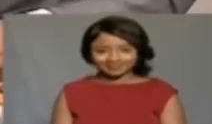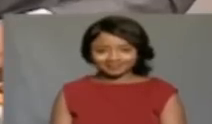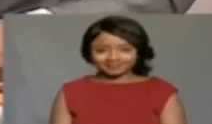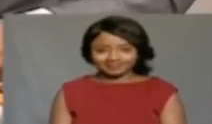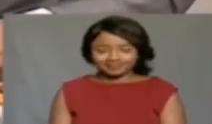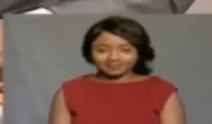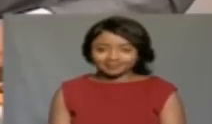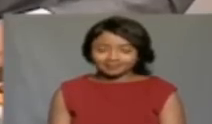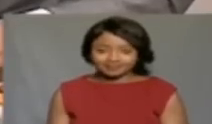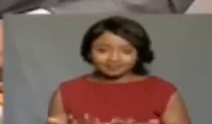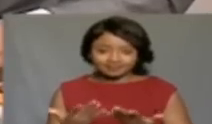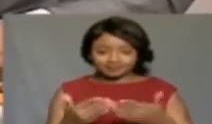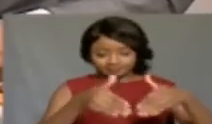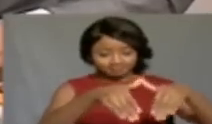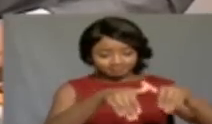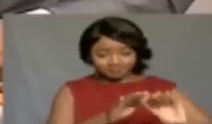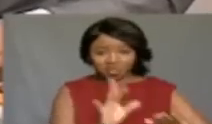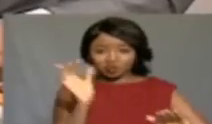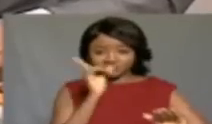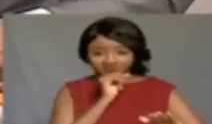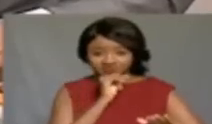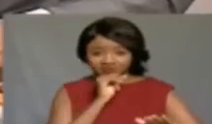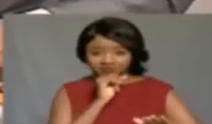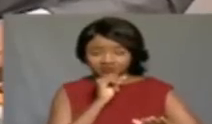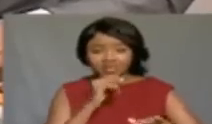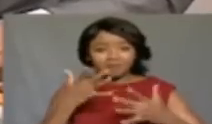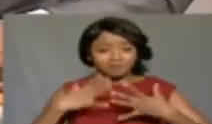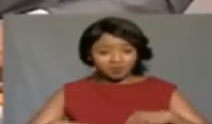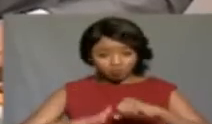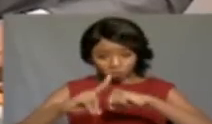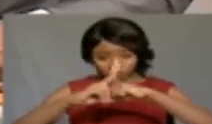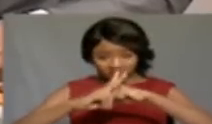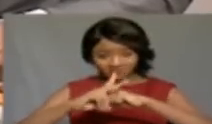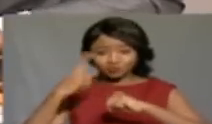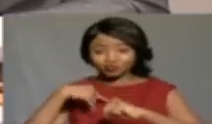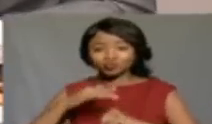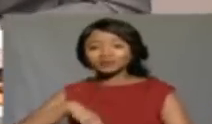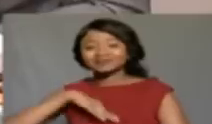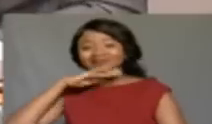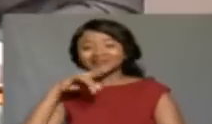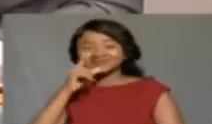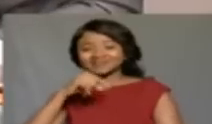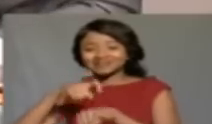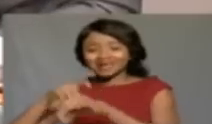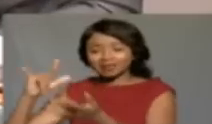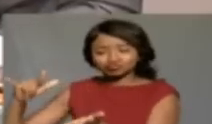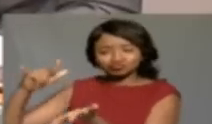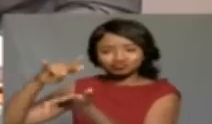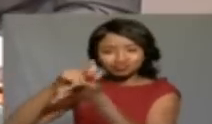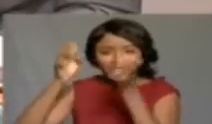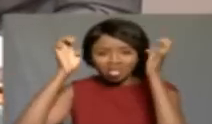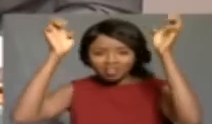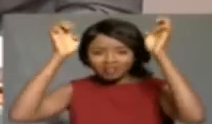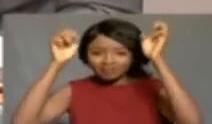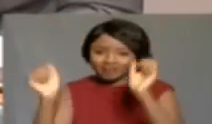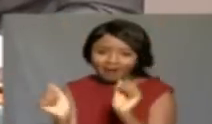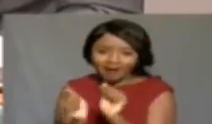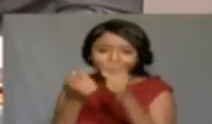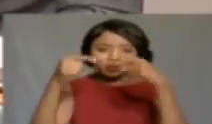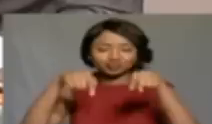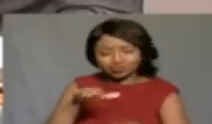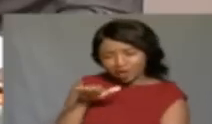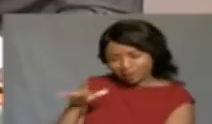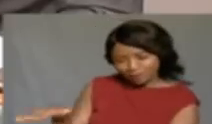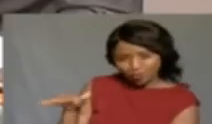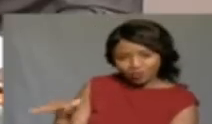Nami baada ya mazishi ya watu saba raia wa Ethiopia waliofariki kwenye mkasa wa ndege wiki jana imefanyika jijini Addis mapema leo.